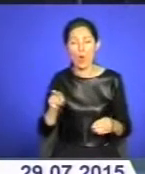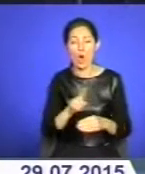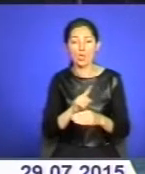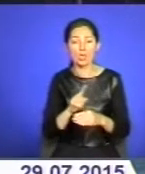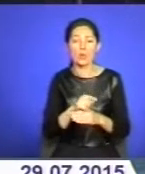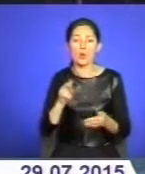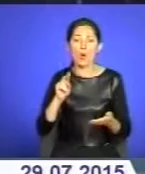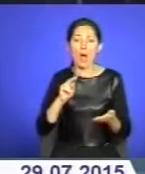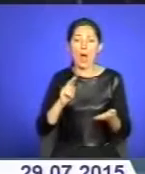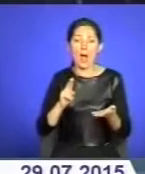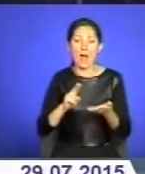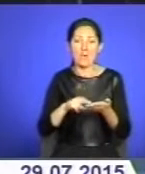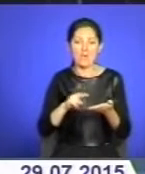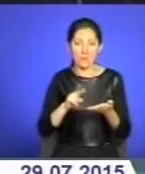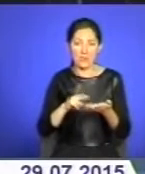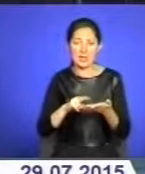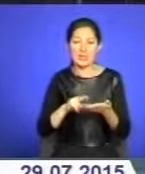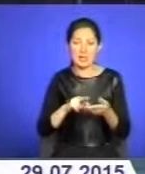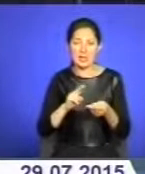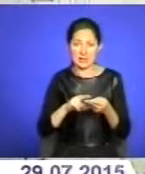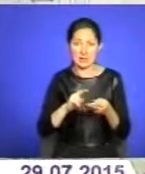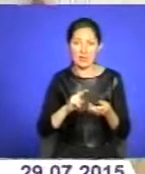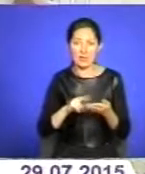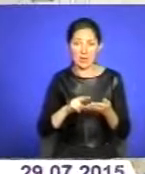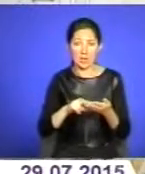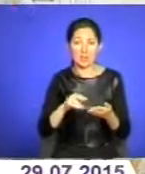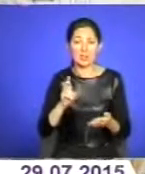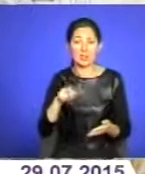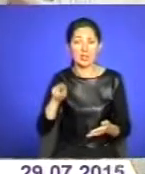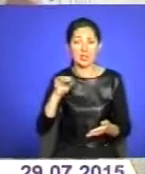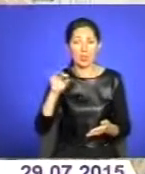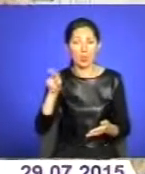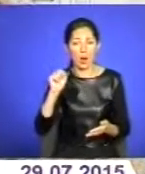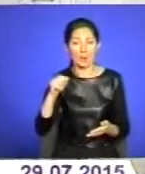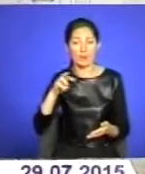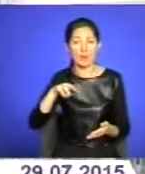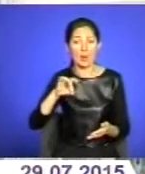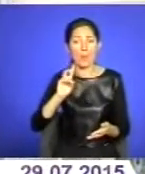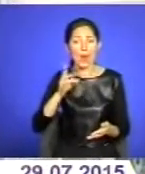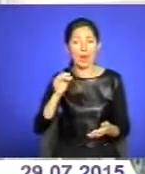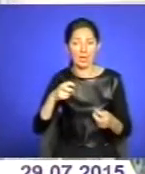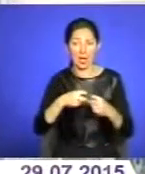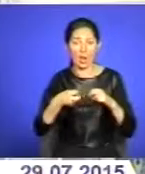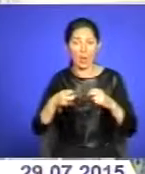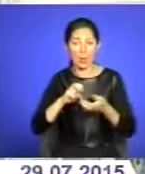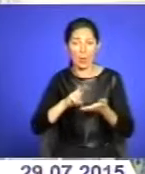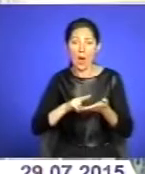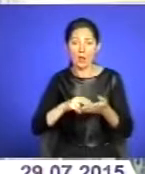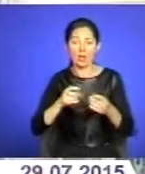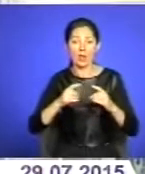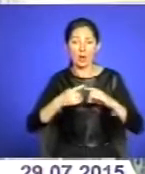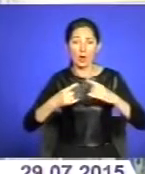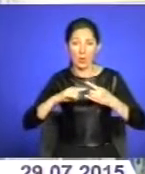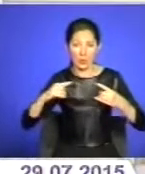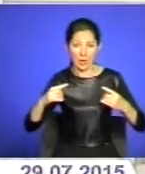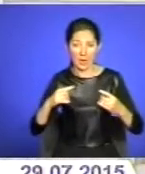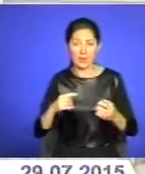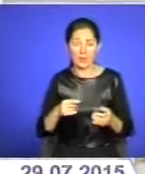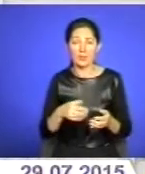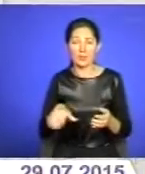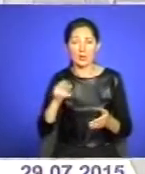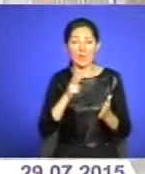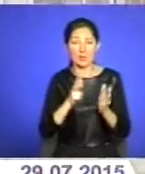Дідуха, розповідає Ірина Демчук. Марки, конверти, поштові блоки – всього 80 аркушів представлені на